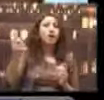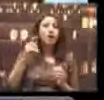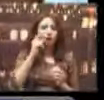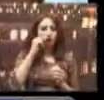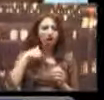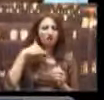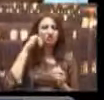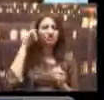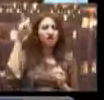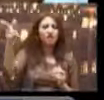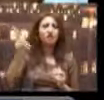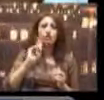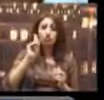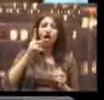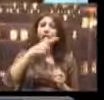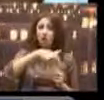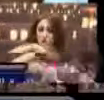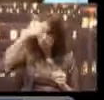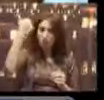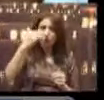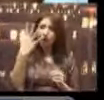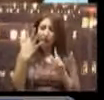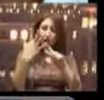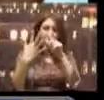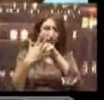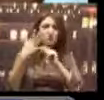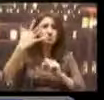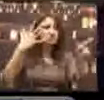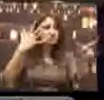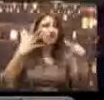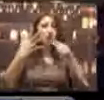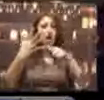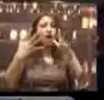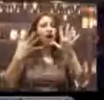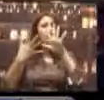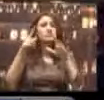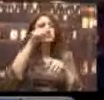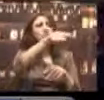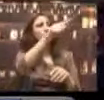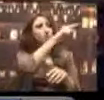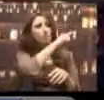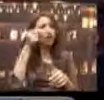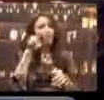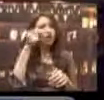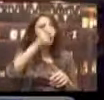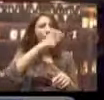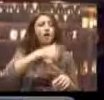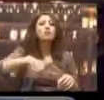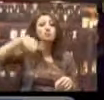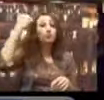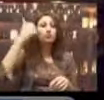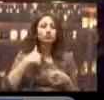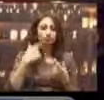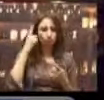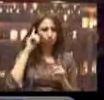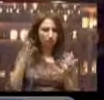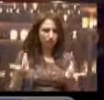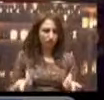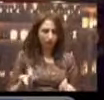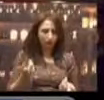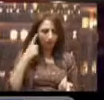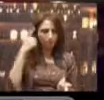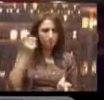اللي احنا الخمسه سته اللي احنا اخترناهم، فيعشني تاني يعني. بدات بقى خلاص يعني ابقى مش فاهم حاجه خالص.